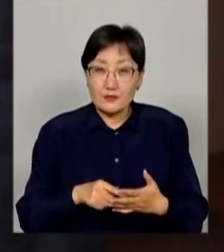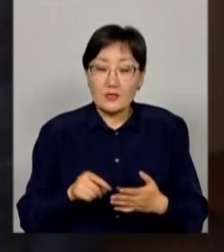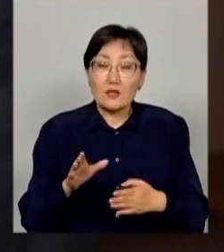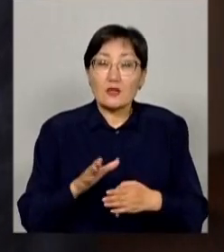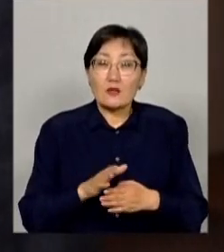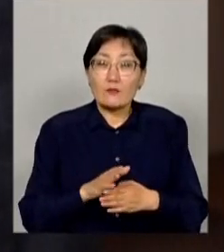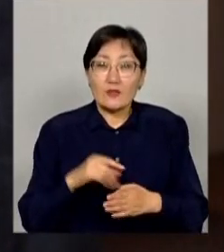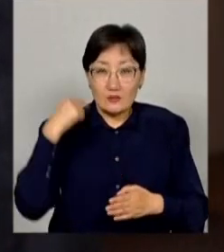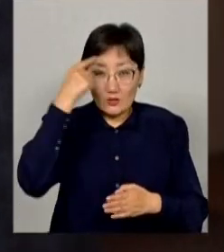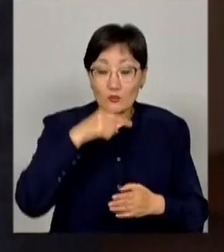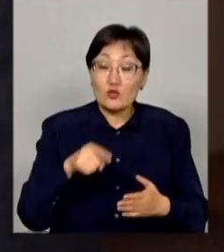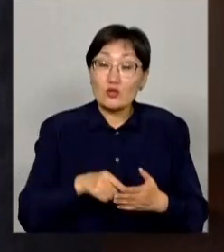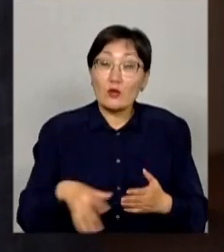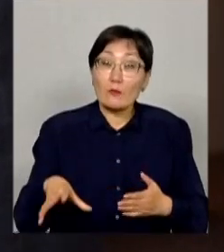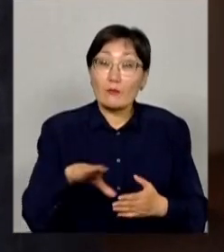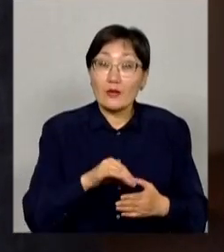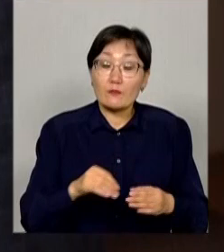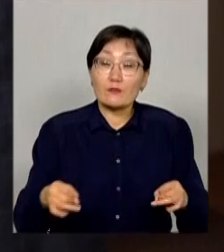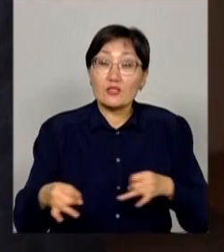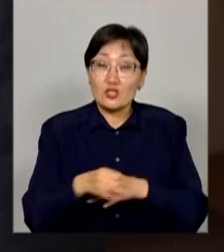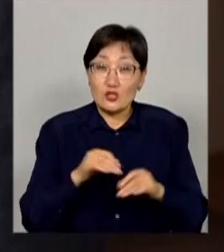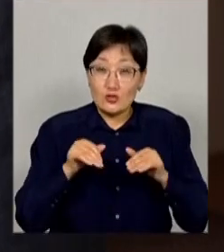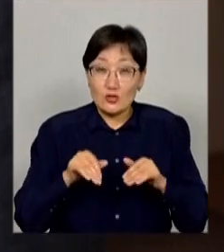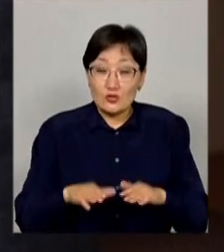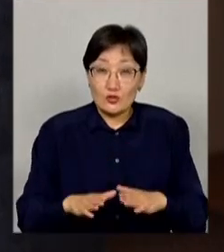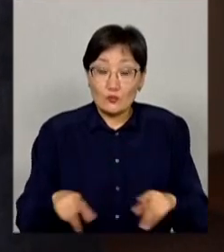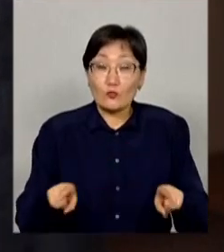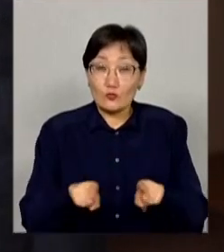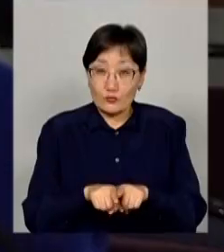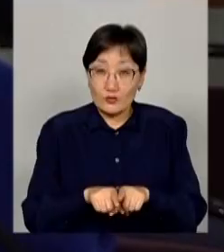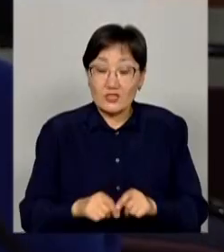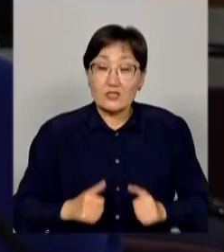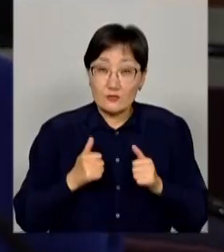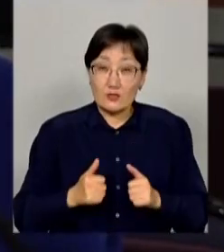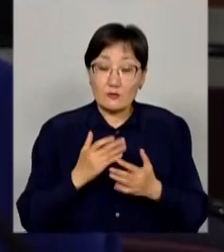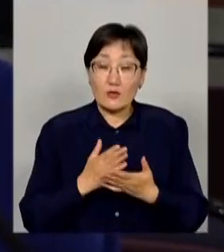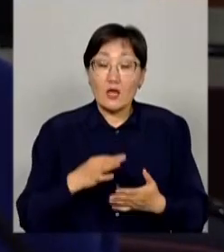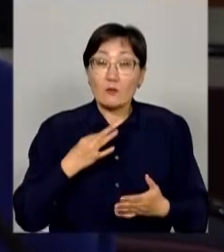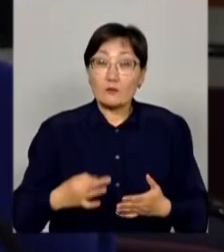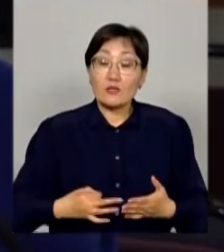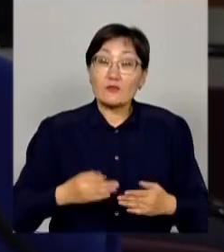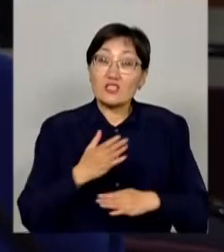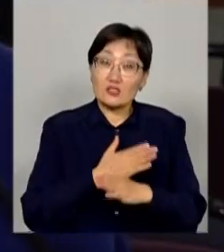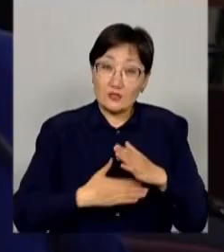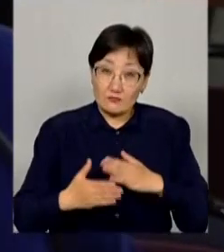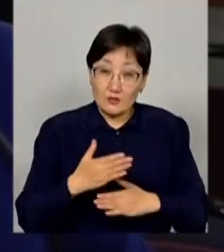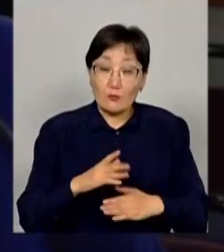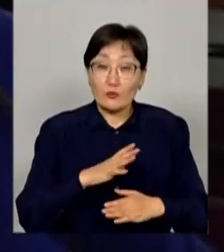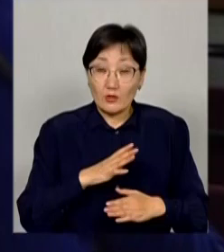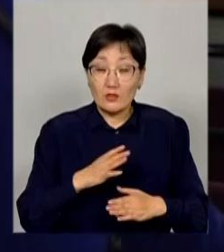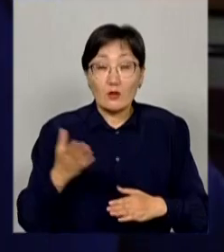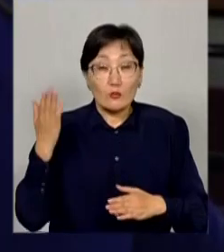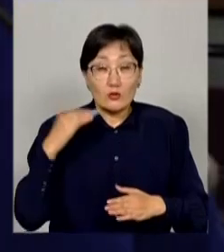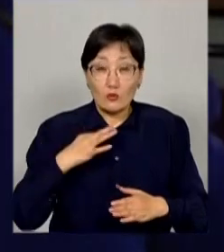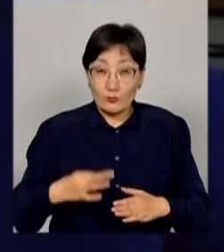сұрақтарын, солардың барлығын бірге талқылап, шешуге қазір сонда жұмыстар жүргізіліп жатыр. Баламның несі инвалид болған бұрында